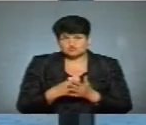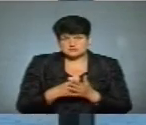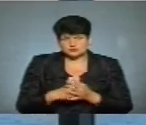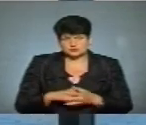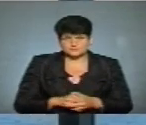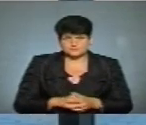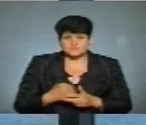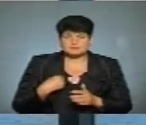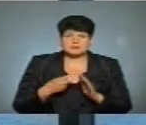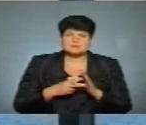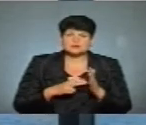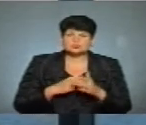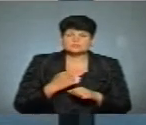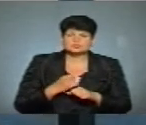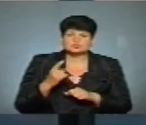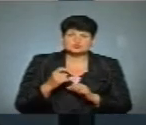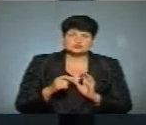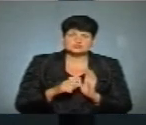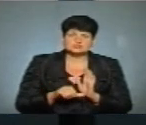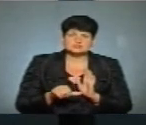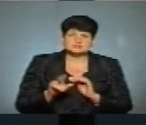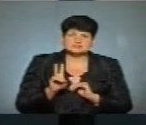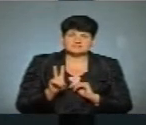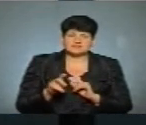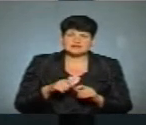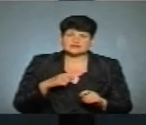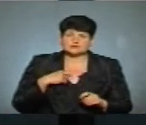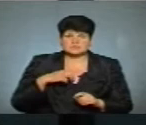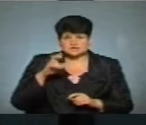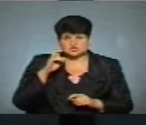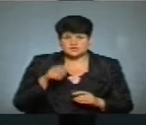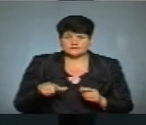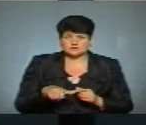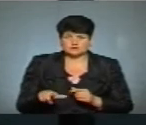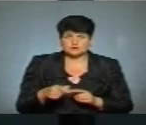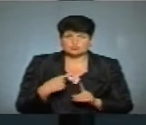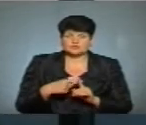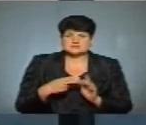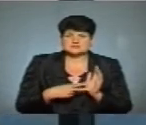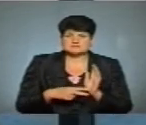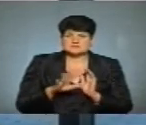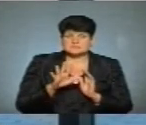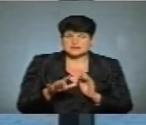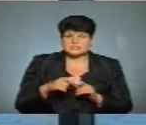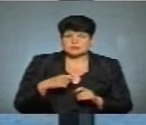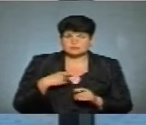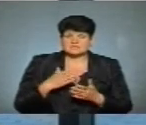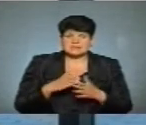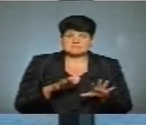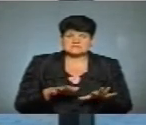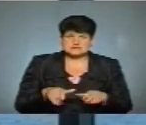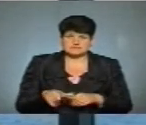Ми плануємо зробити 162 кілометри державних доріг і плюс 75 кілометрів ще є